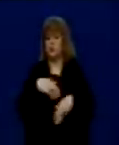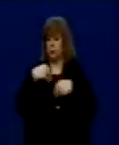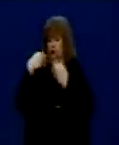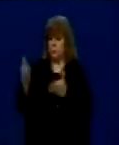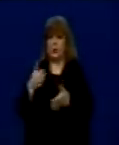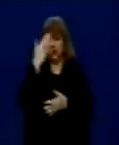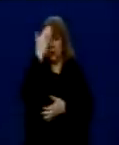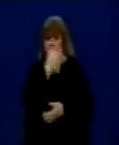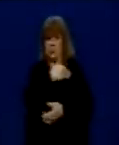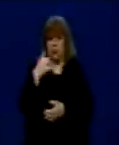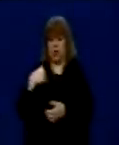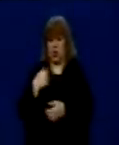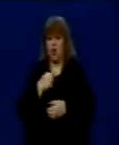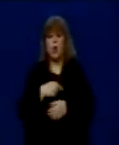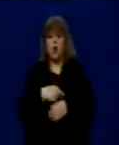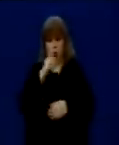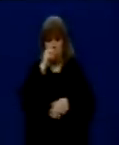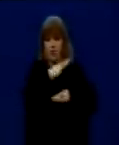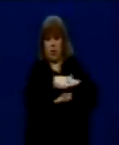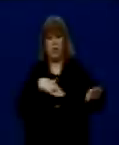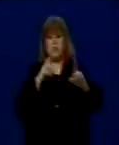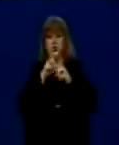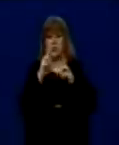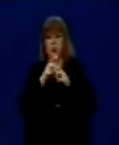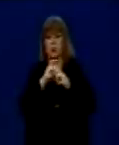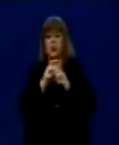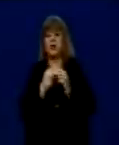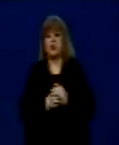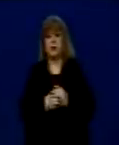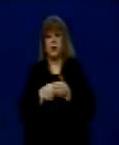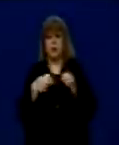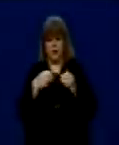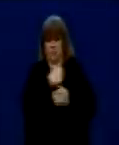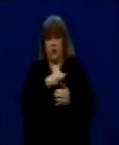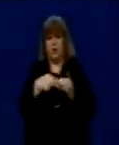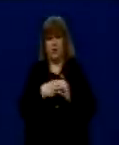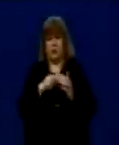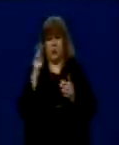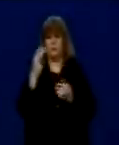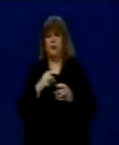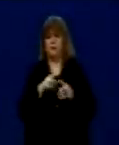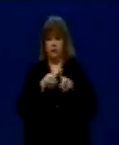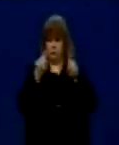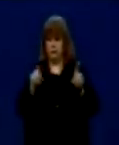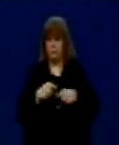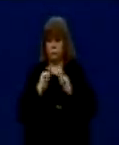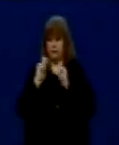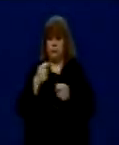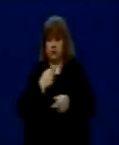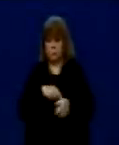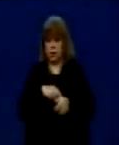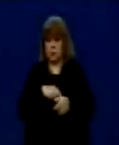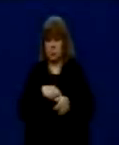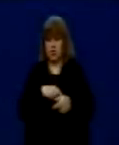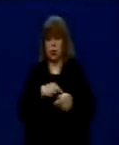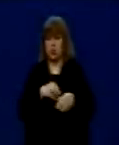manastirit. Dhe kuvendi komunal i Deçanit në vitin 2012 ka bërë një ankesë në gjykatën supreme në dhomën e